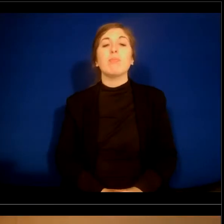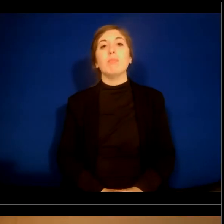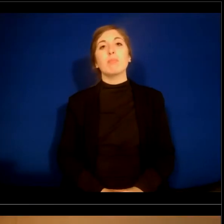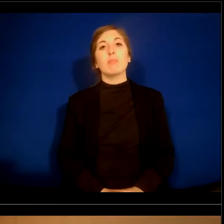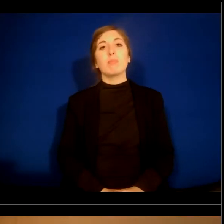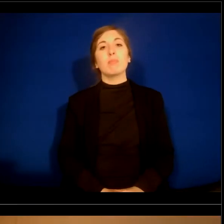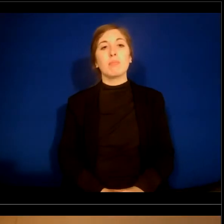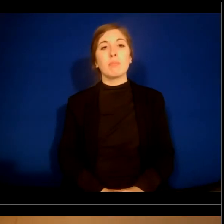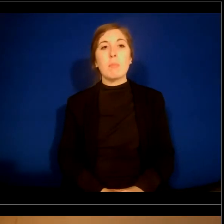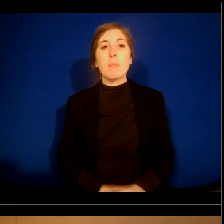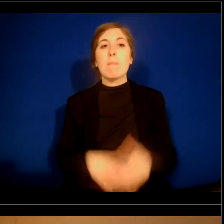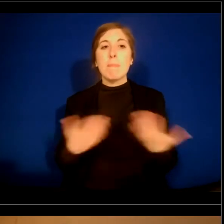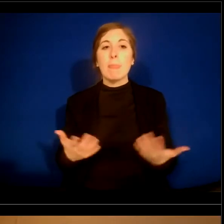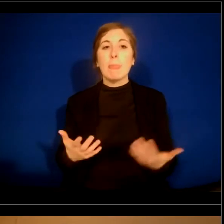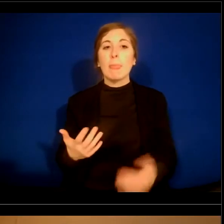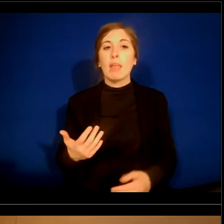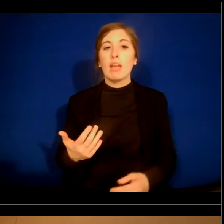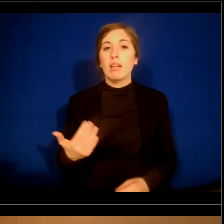Damiano mi stava